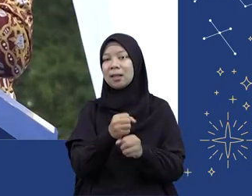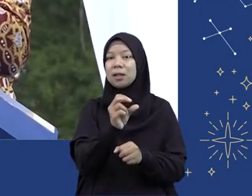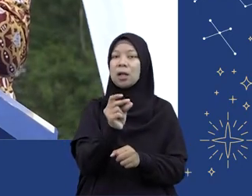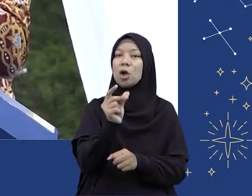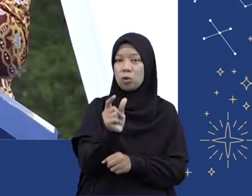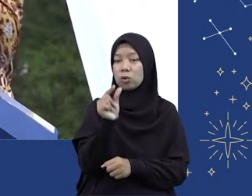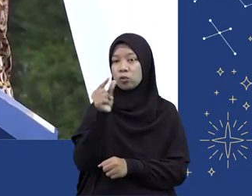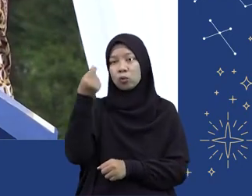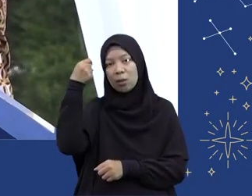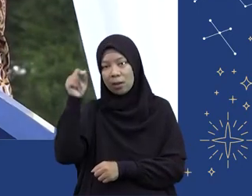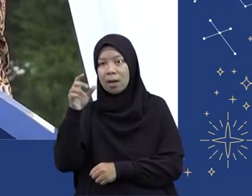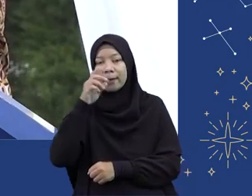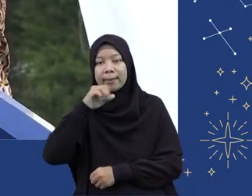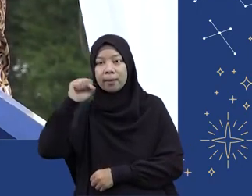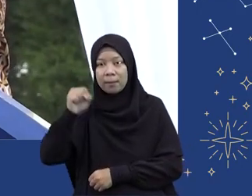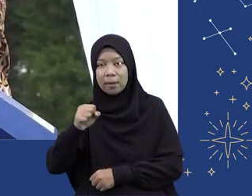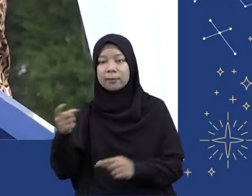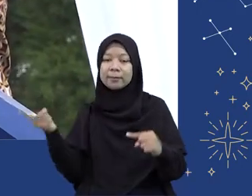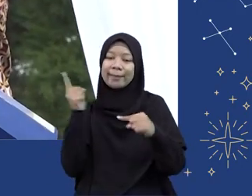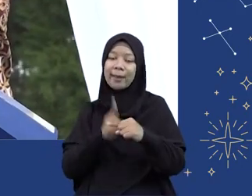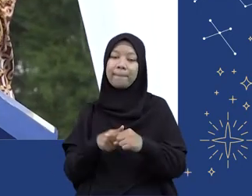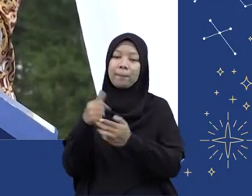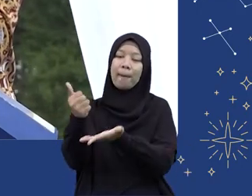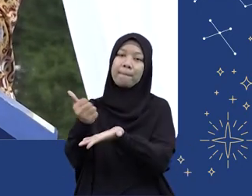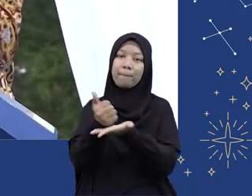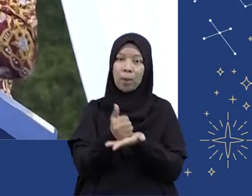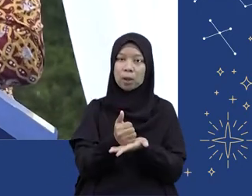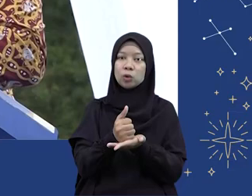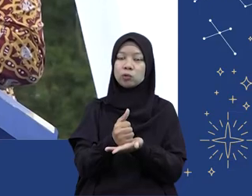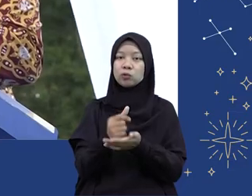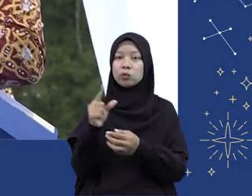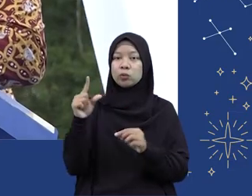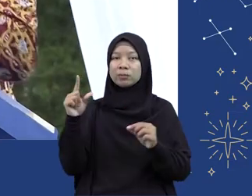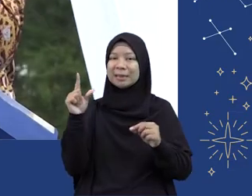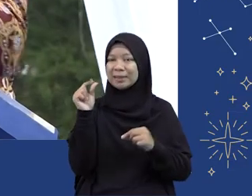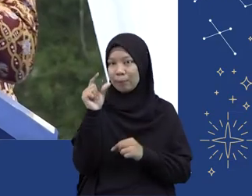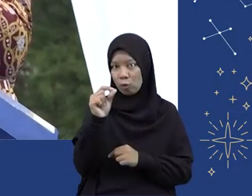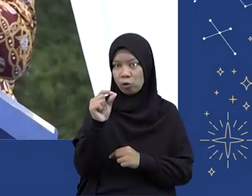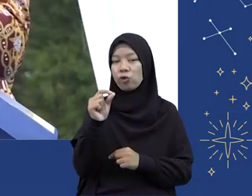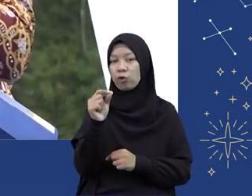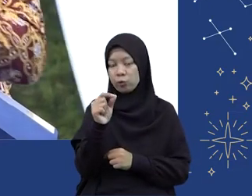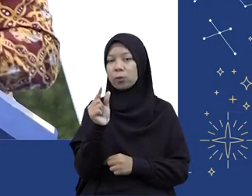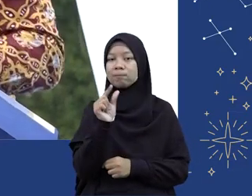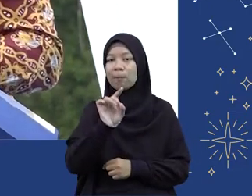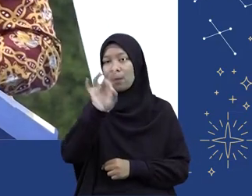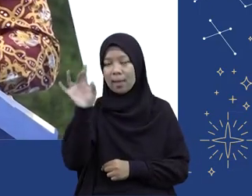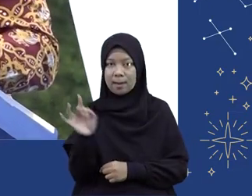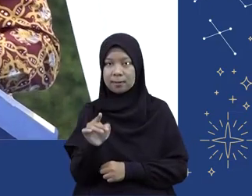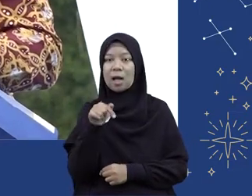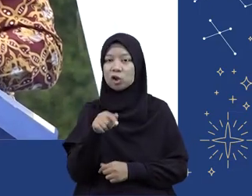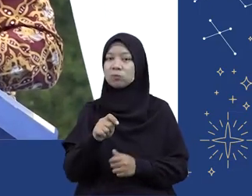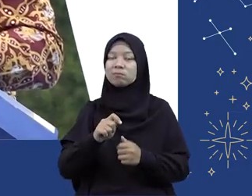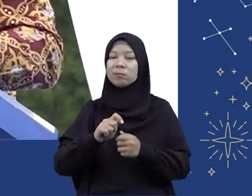kemudian bantuan keuangan kampus ITB di Cirebon dan lain-lain dan itulah tugas yang